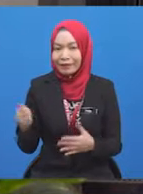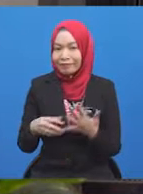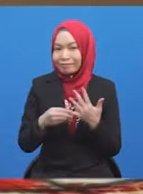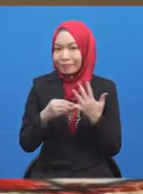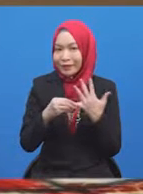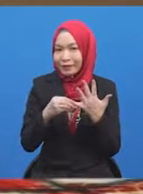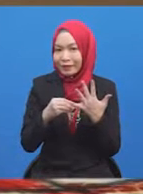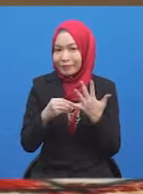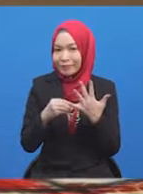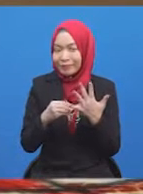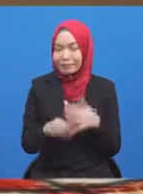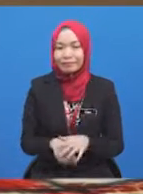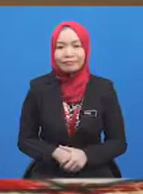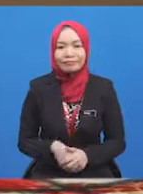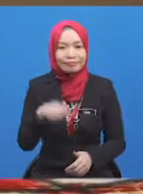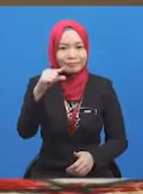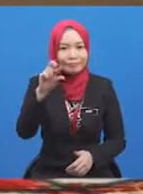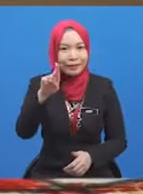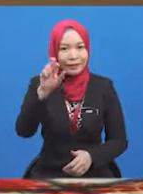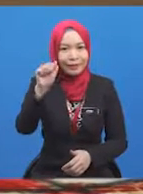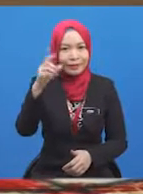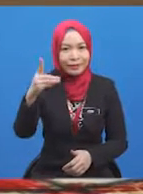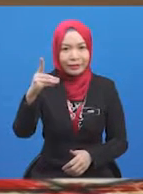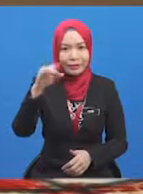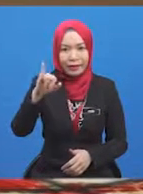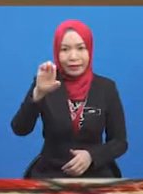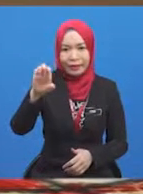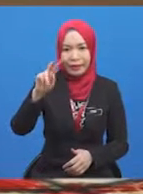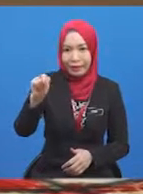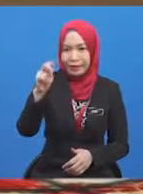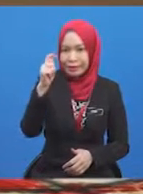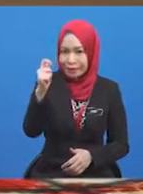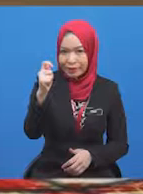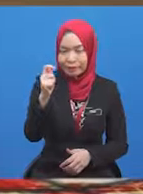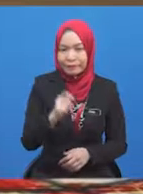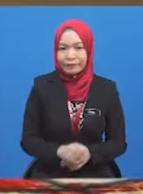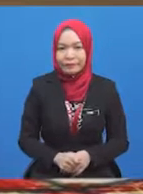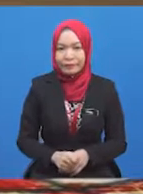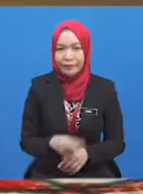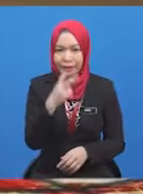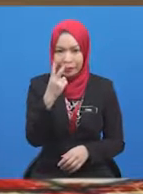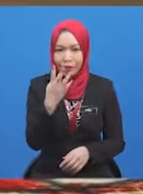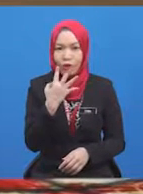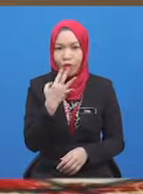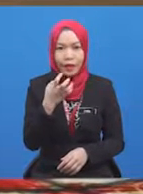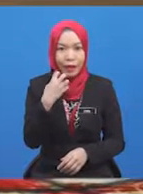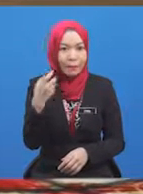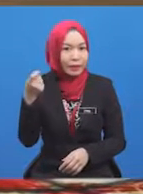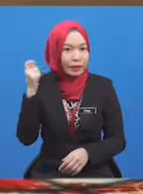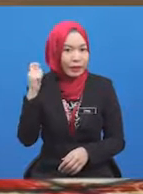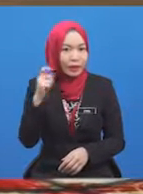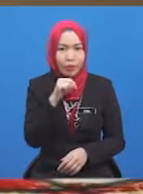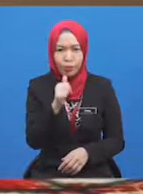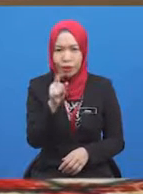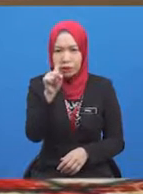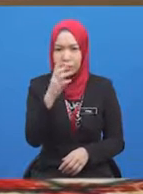gradient. Jika dilihat pada sebiji apple yang telah diwarnakan tadi, ia bukan hanya terdiri dari satu